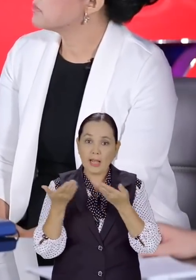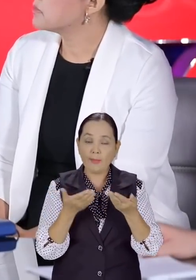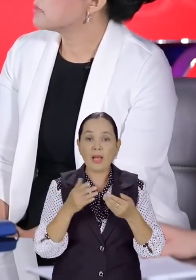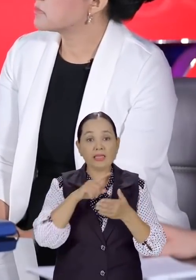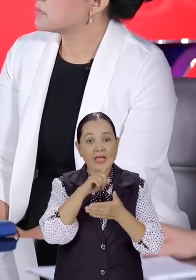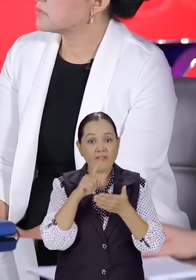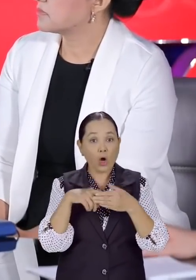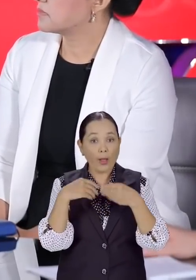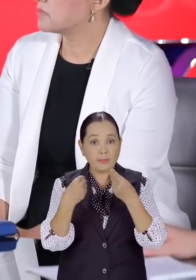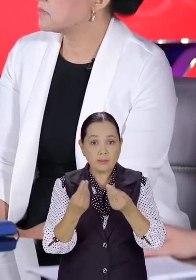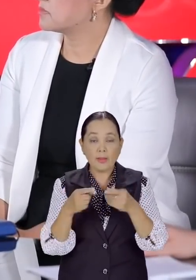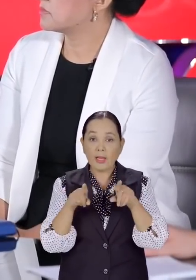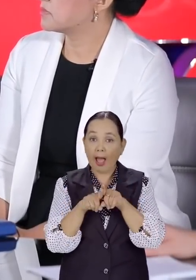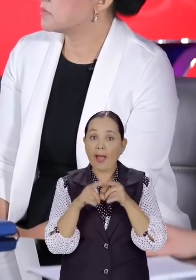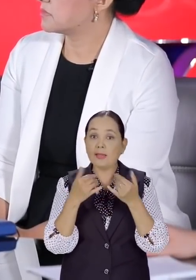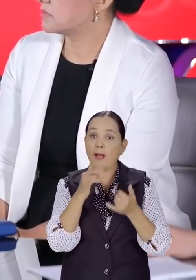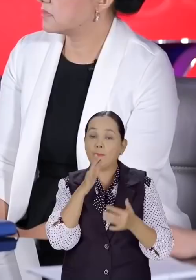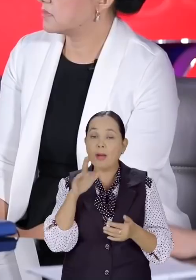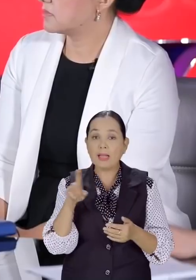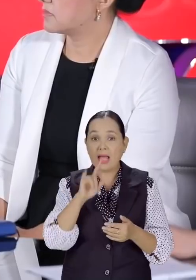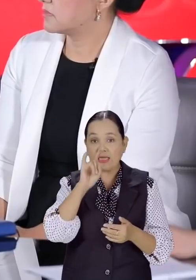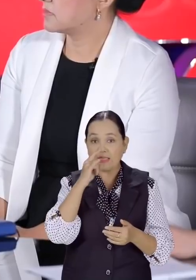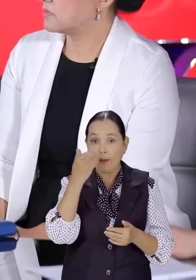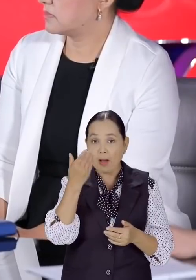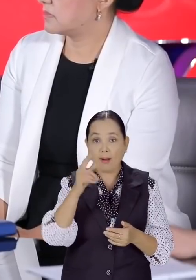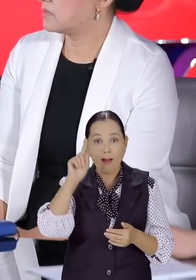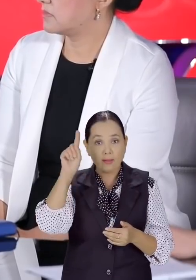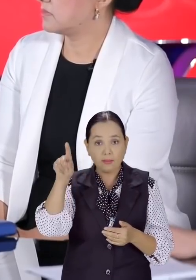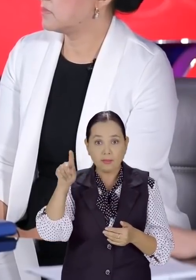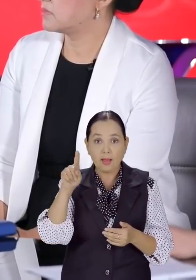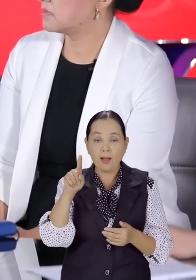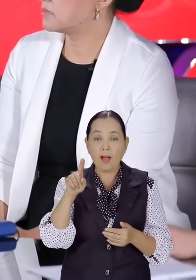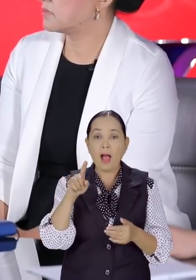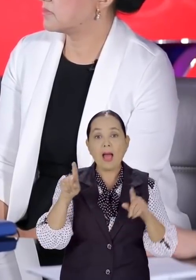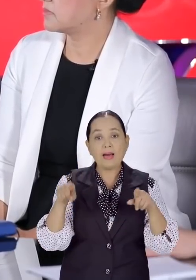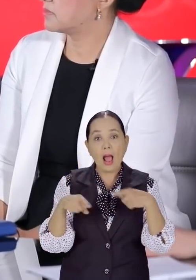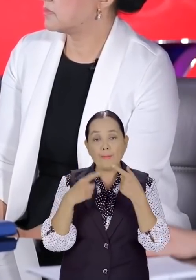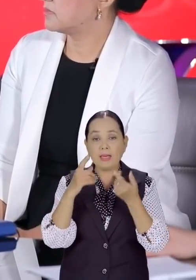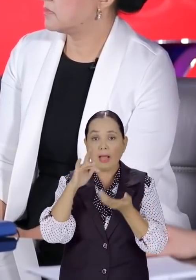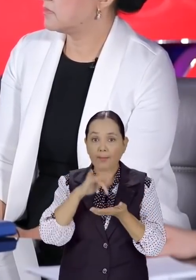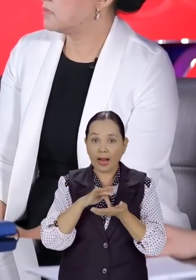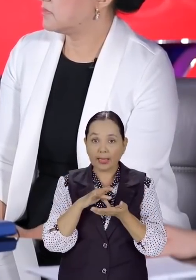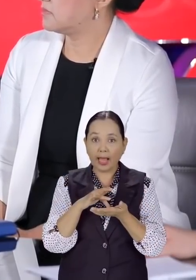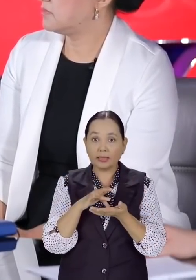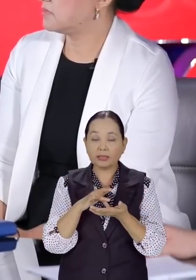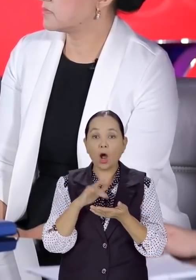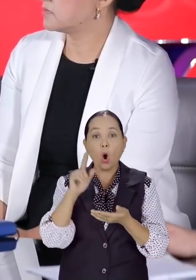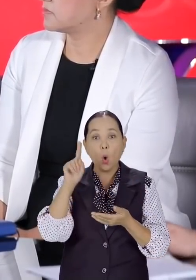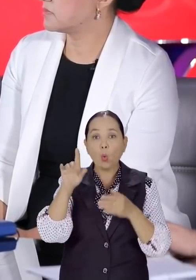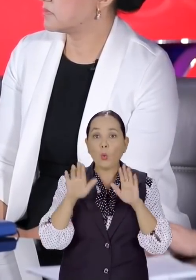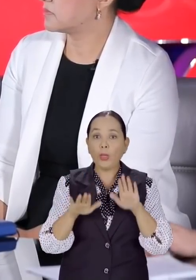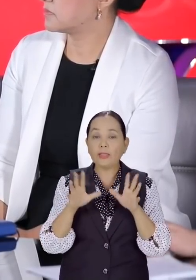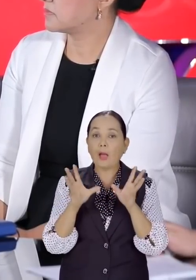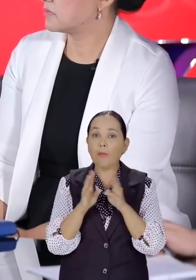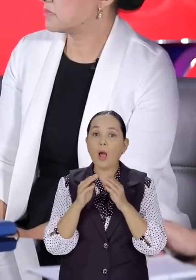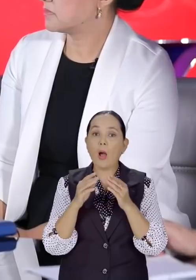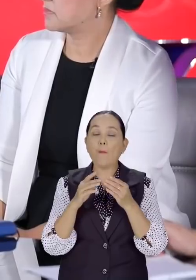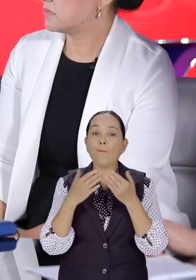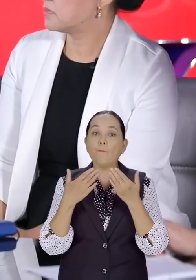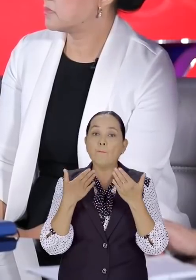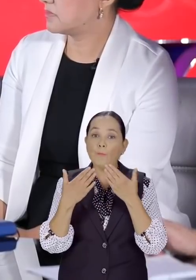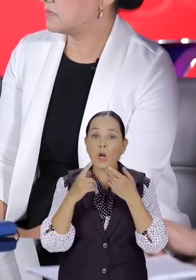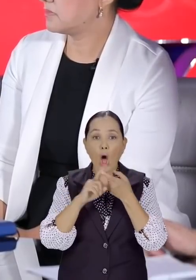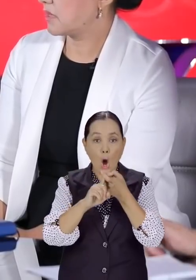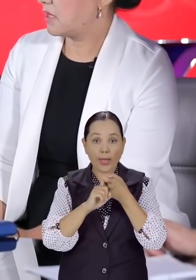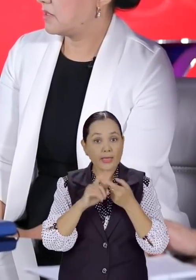beradigan savolimiz shu. Ayni paytda ayol Samarqandda reabilitatsiya markazida. U yerdagilar bilan muloqotdamisiz